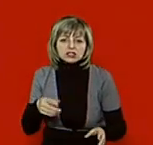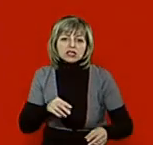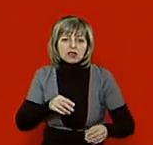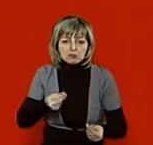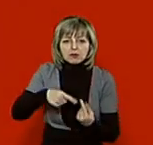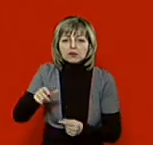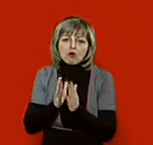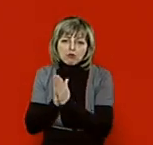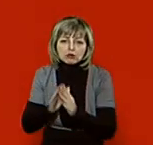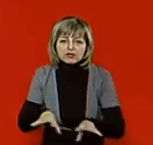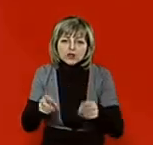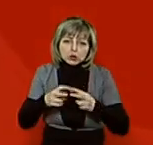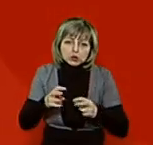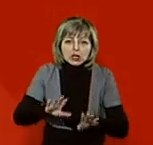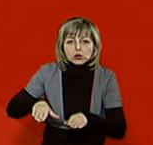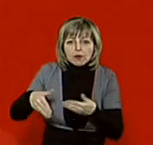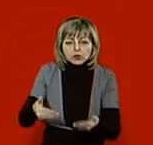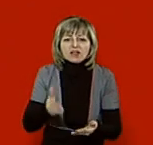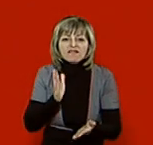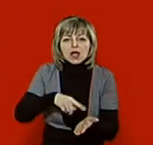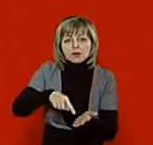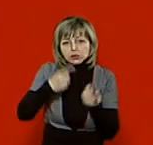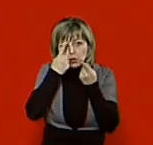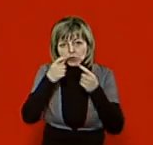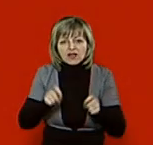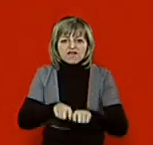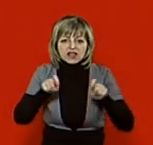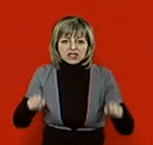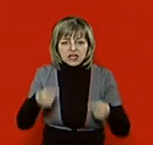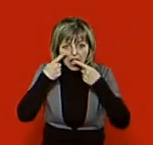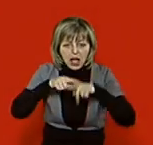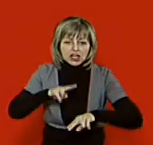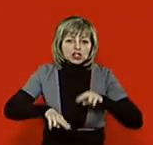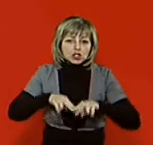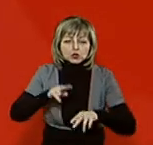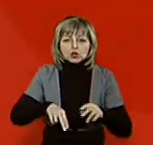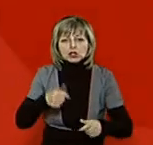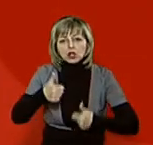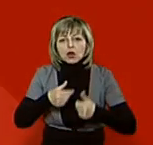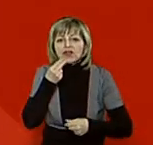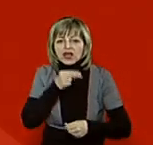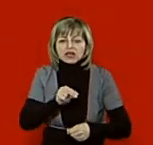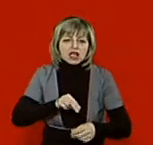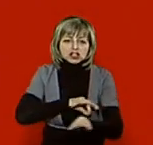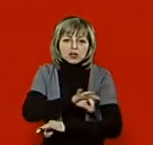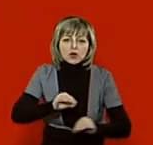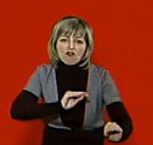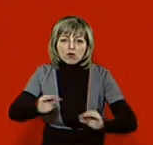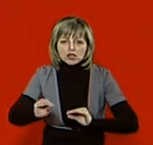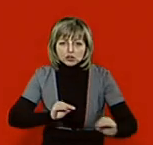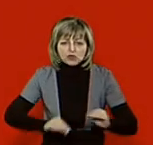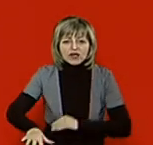владу розглянути їх пропозиції. Тим часом в місті оголосили відкритий архітектурний конкурс на кращий проєкт